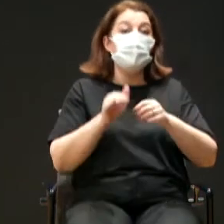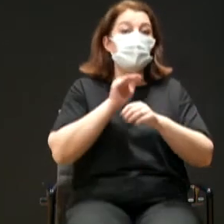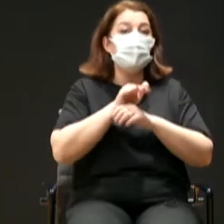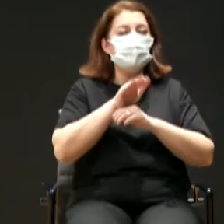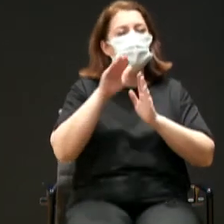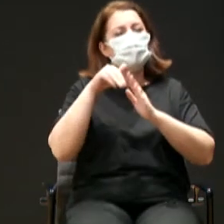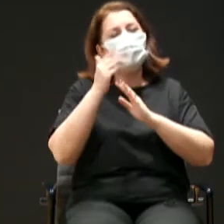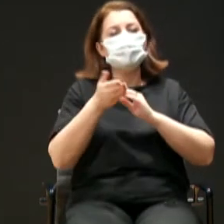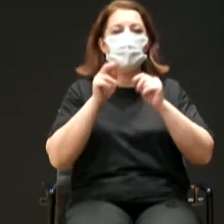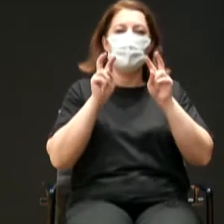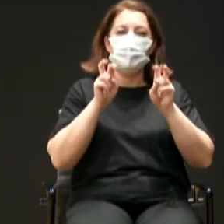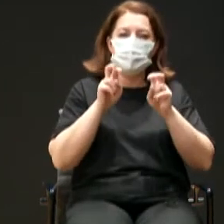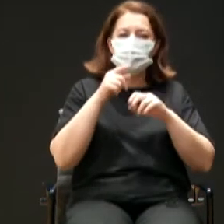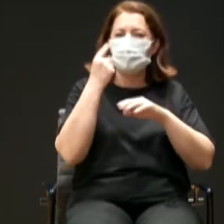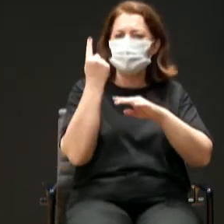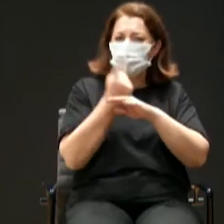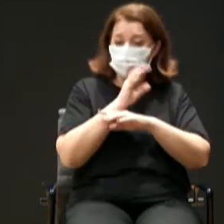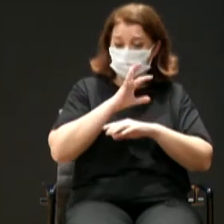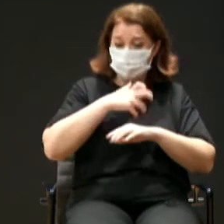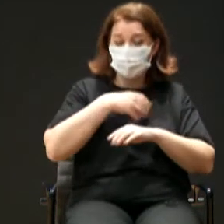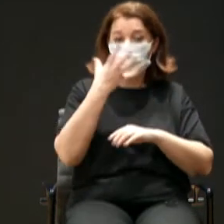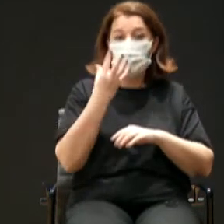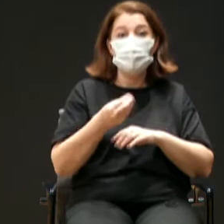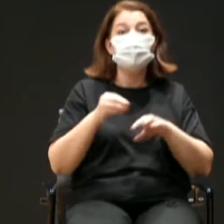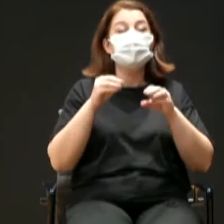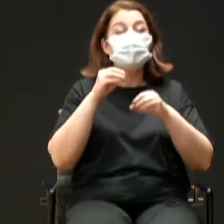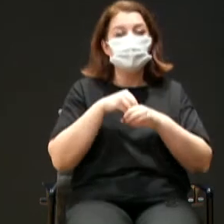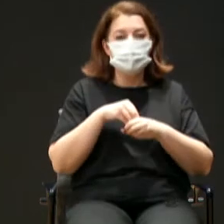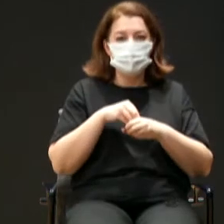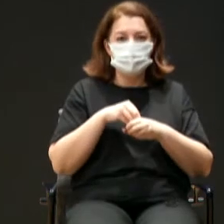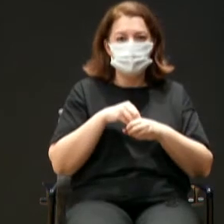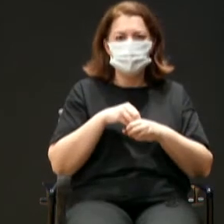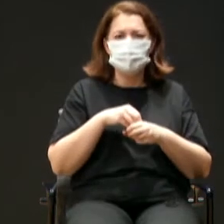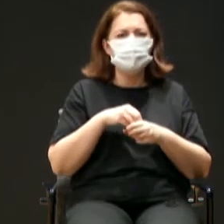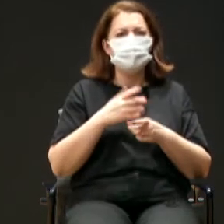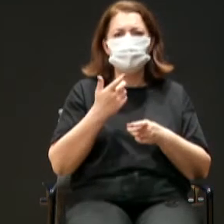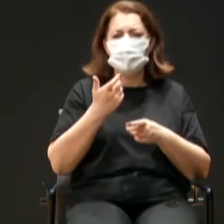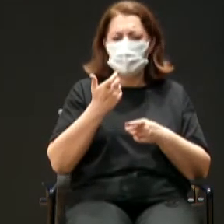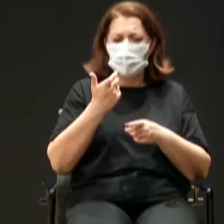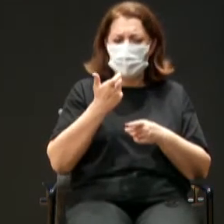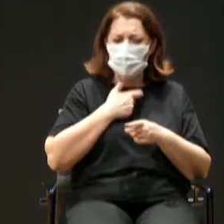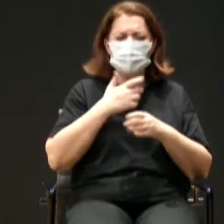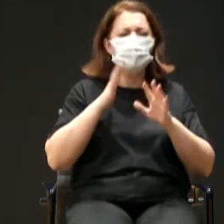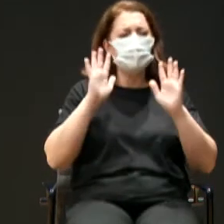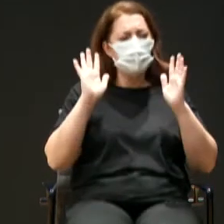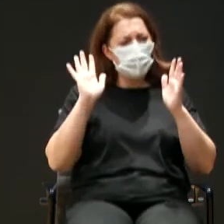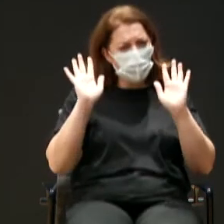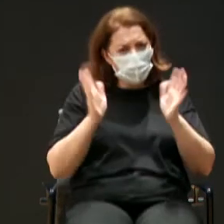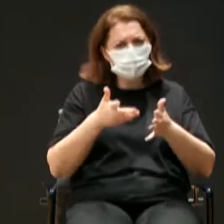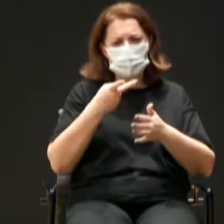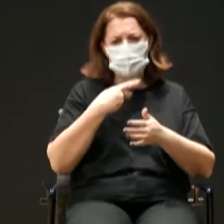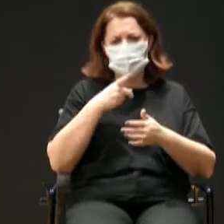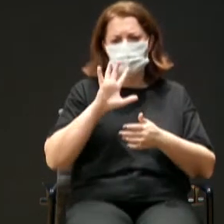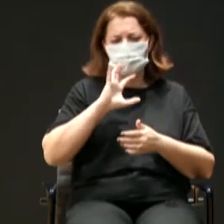diğer konumlarında bir şeye sahip olmak için şartlar ne olursa olsun ben buna sahip olacağım